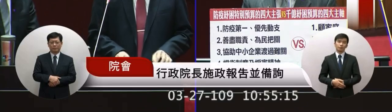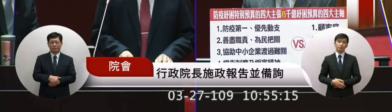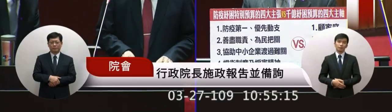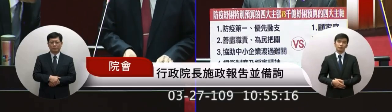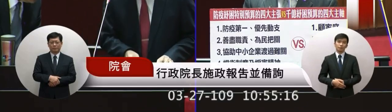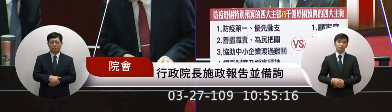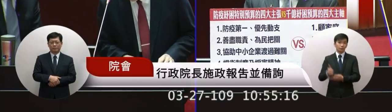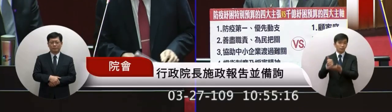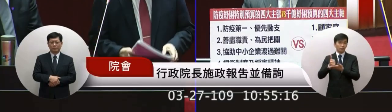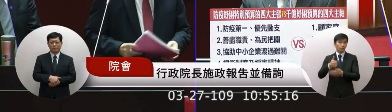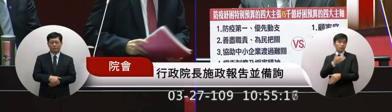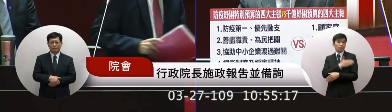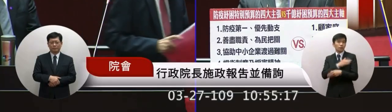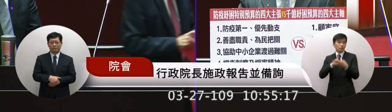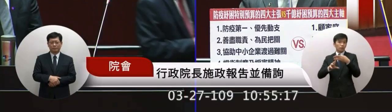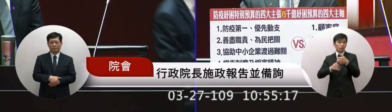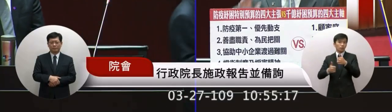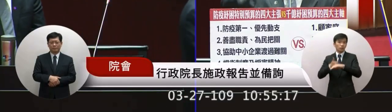委。